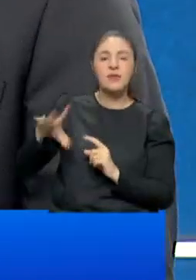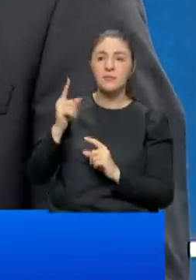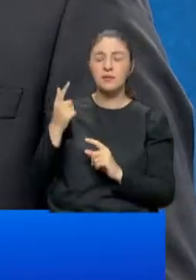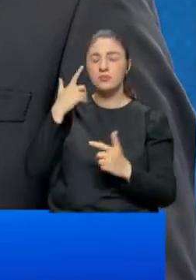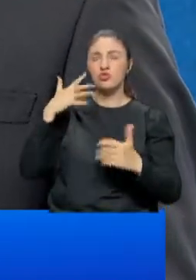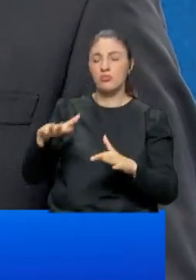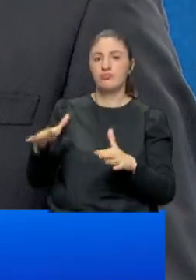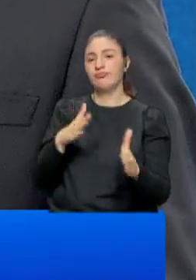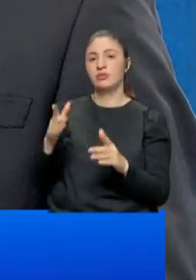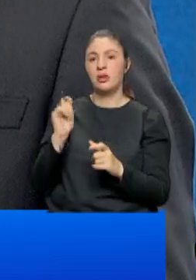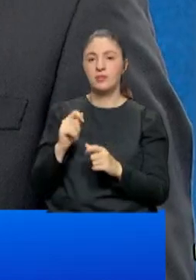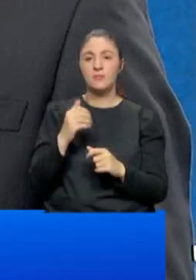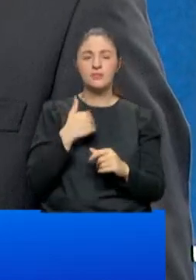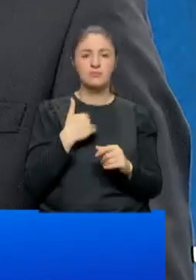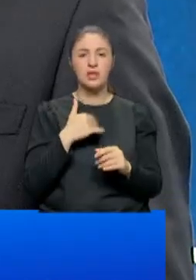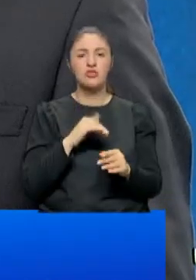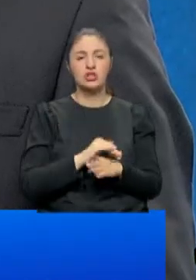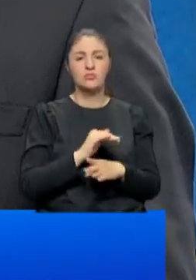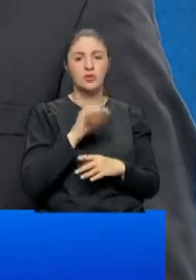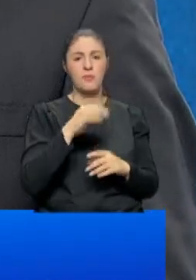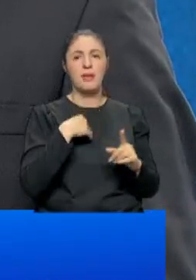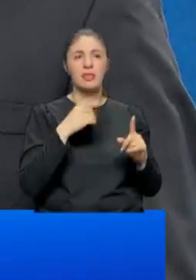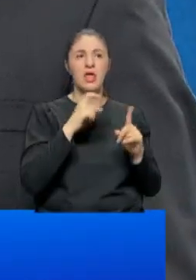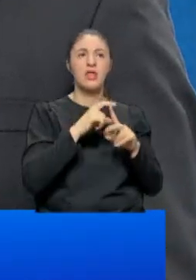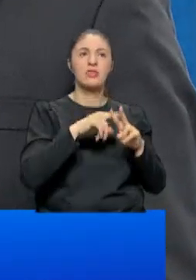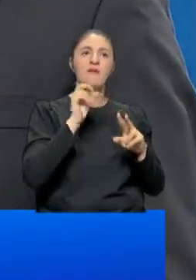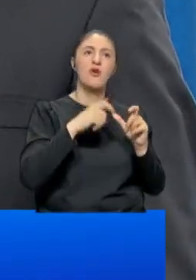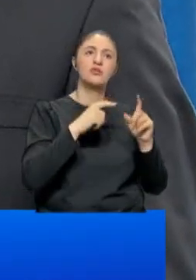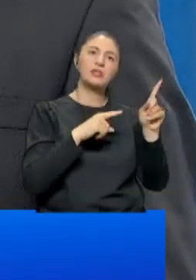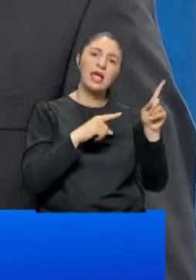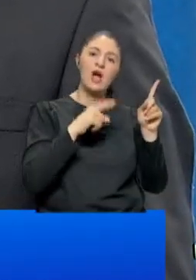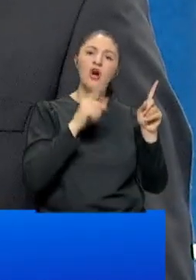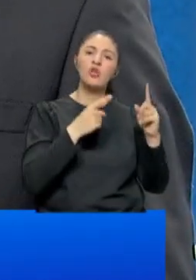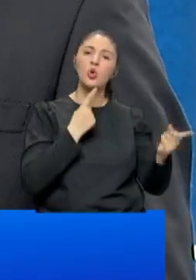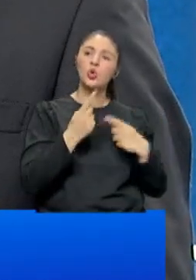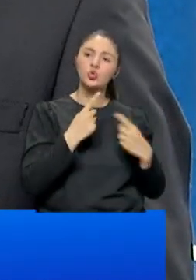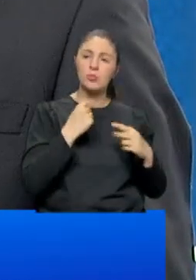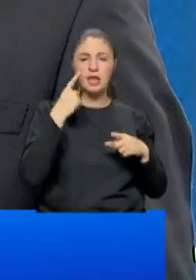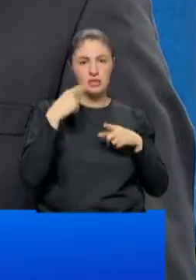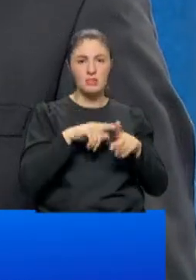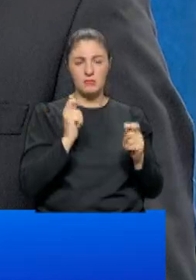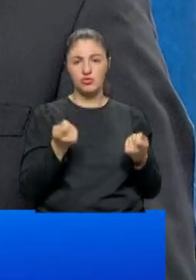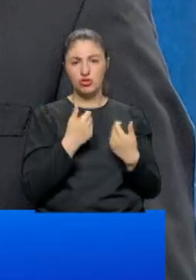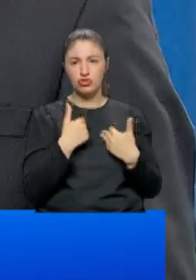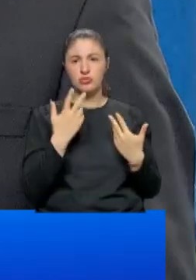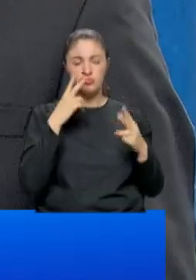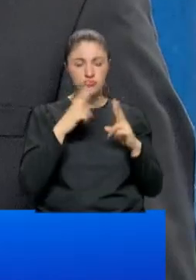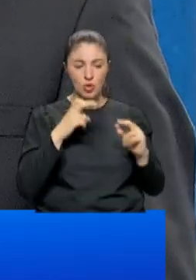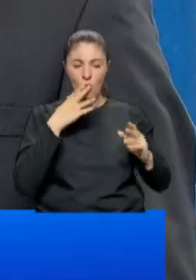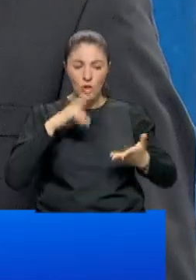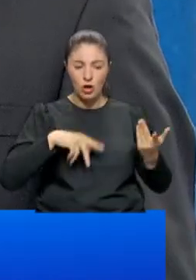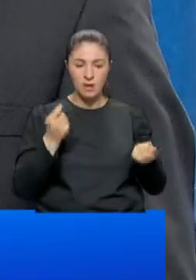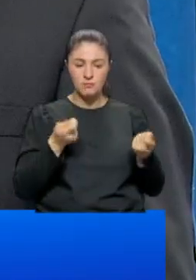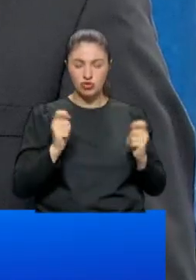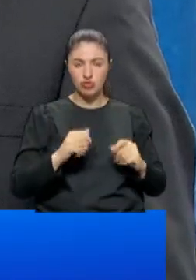biraz şaşırttı diyebilirim Bizim de Yaşadığımız Şimdi ben Davos'taki oradaki konuşmaları da takip etmeye çalıştım ama bizleri de